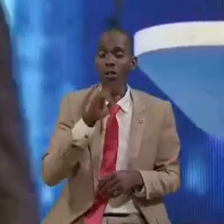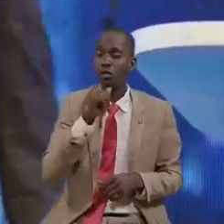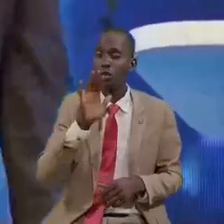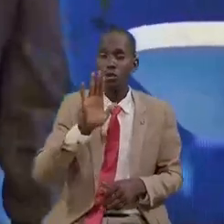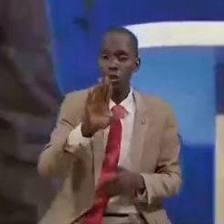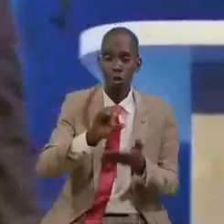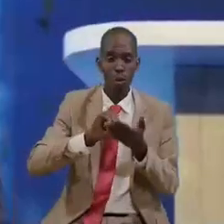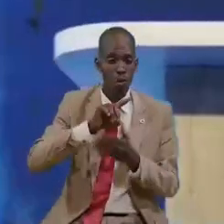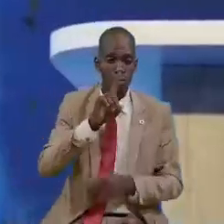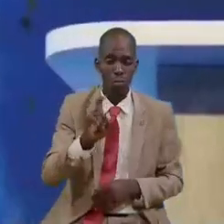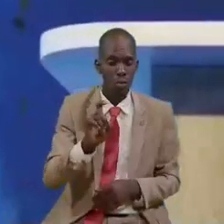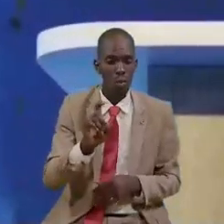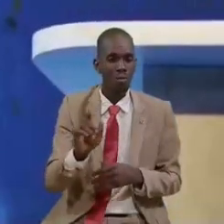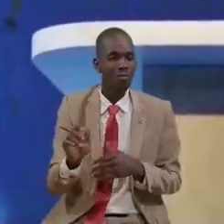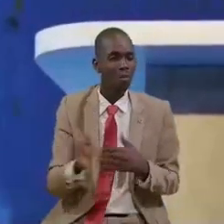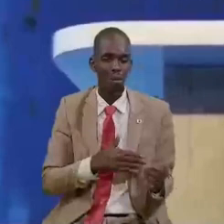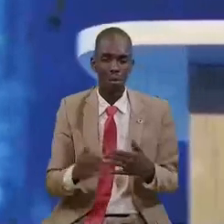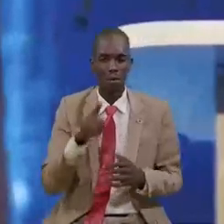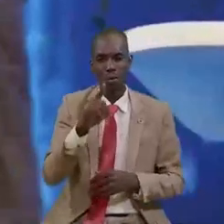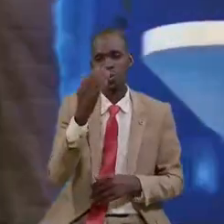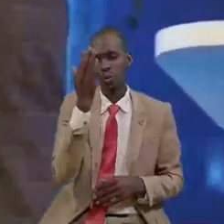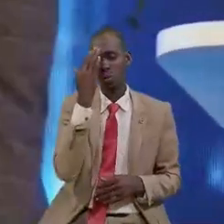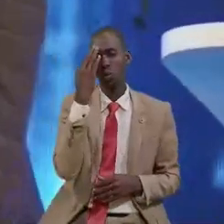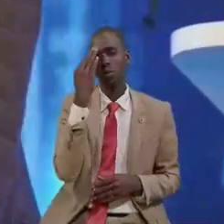point à vous-même. Quel que soit ce que vous